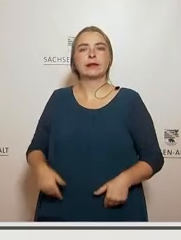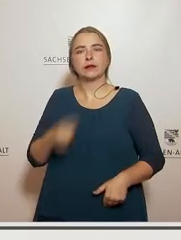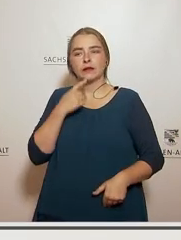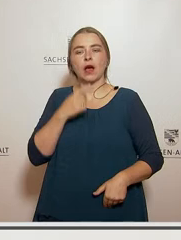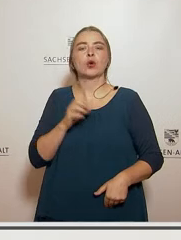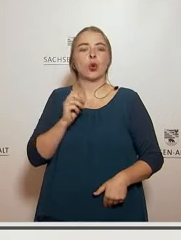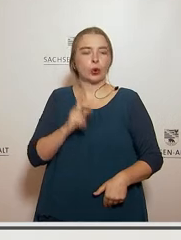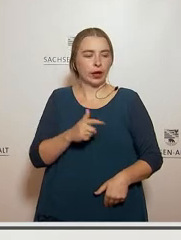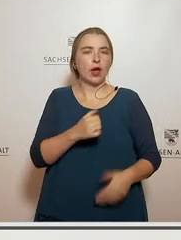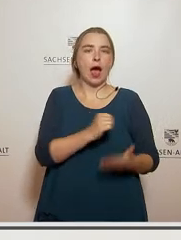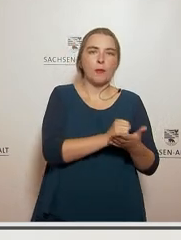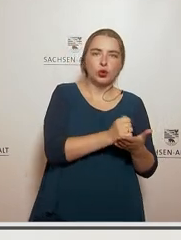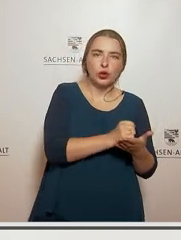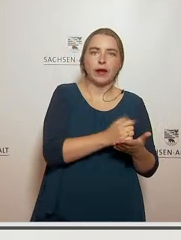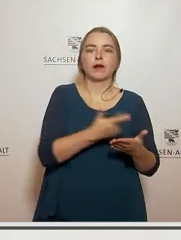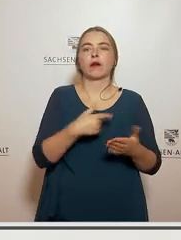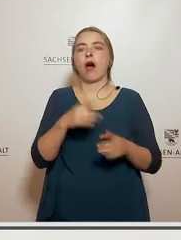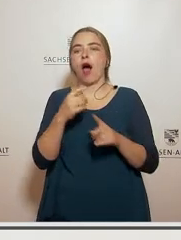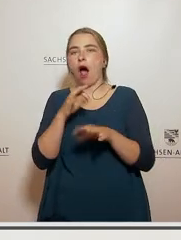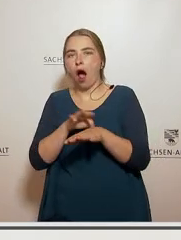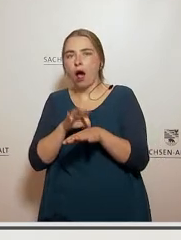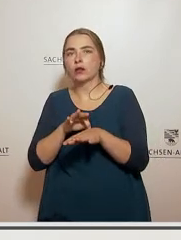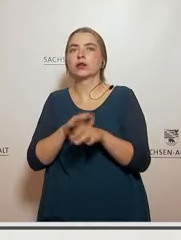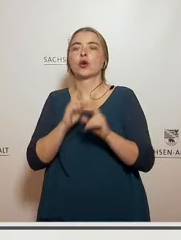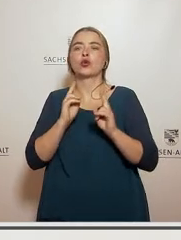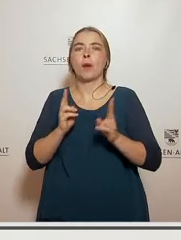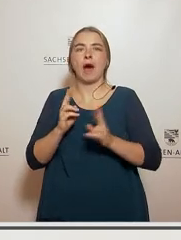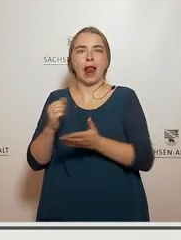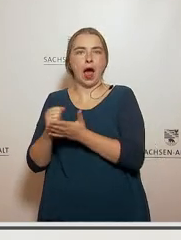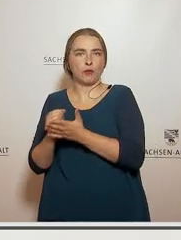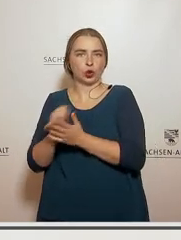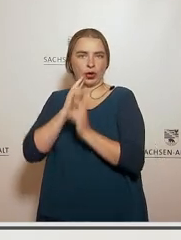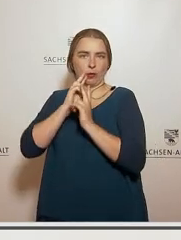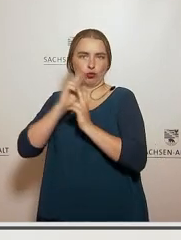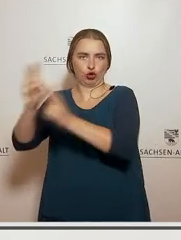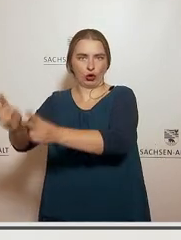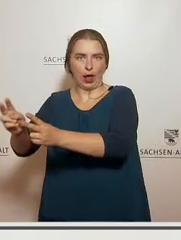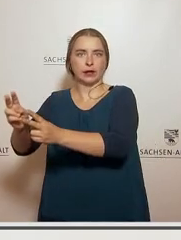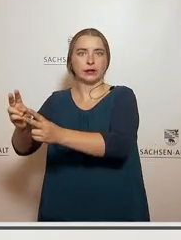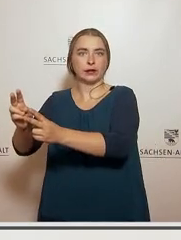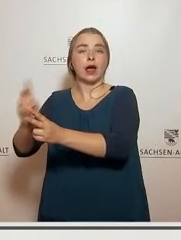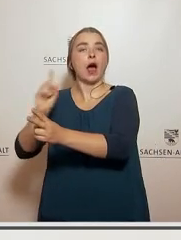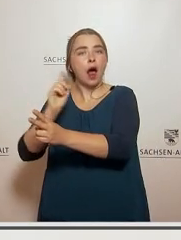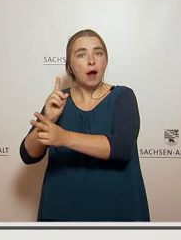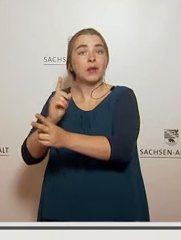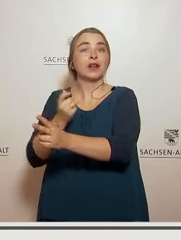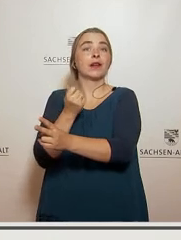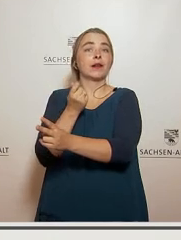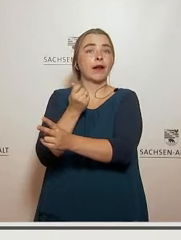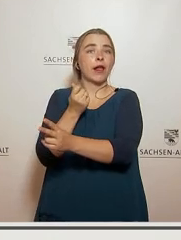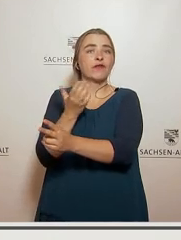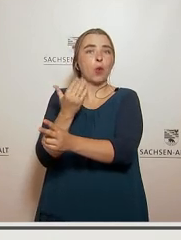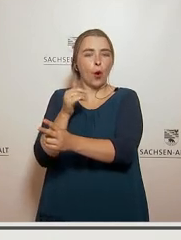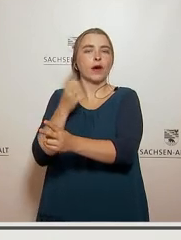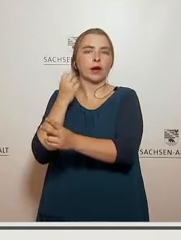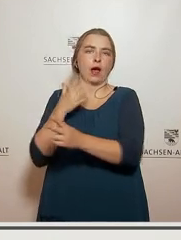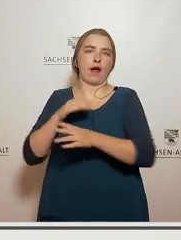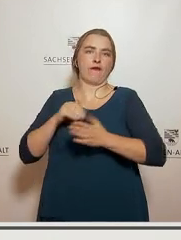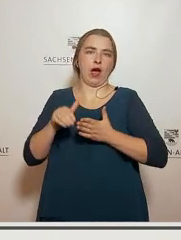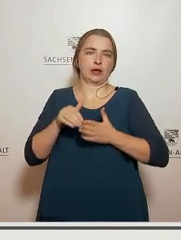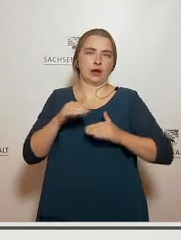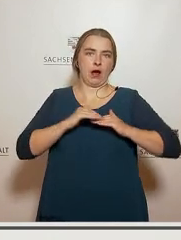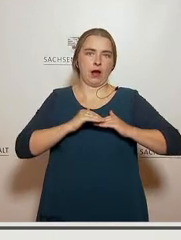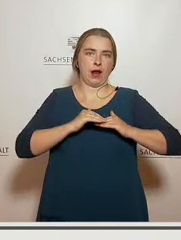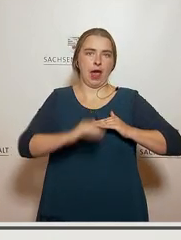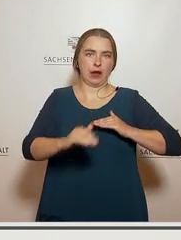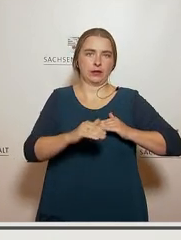beziehen können. Die Kostenerstattung wird weiterhin allerdings kann beim Land beantragt werden und wird weiterhin auf der